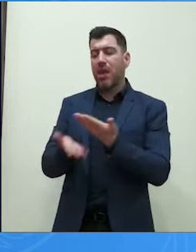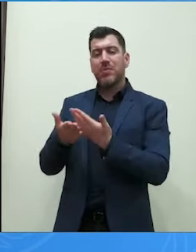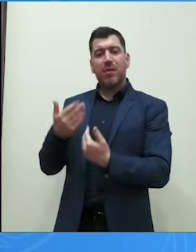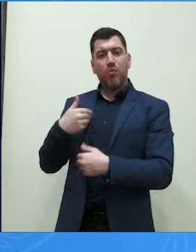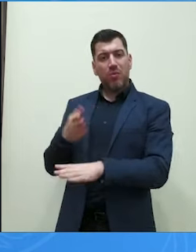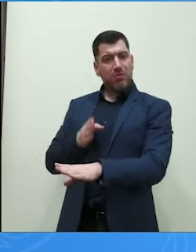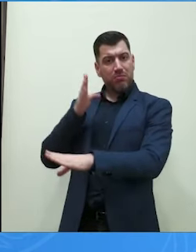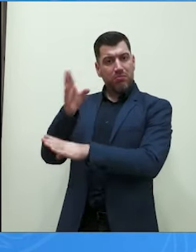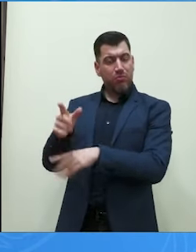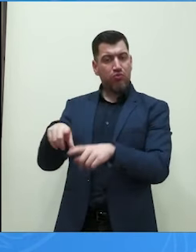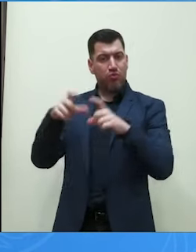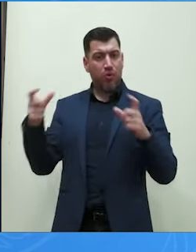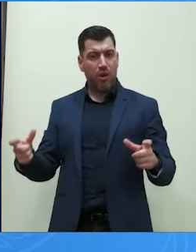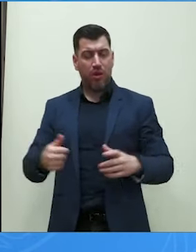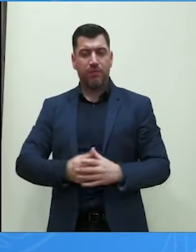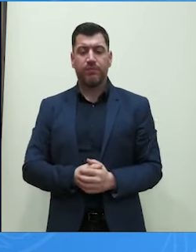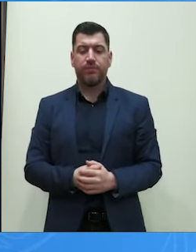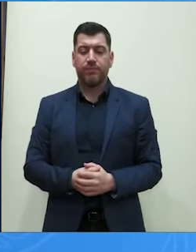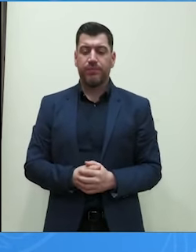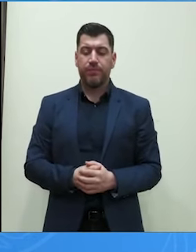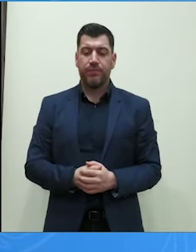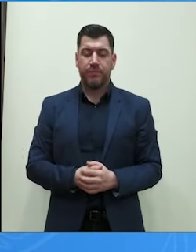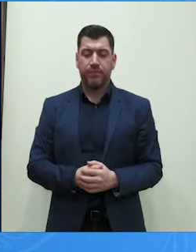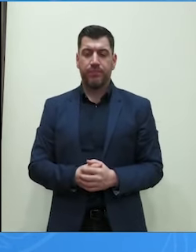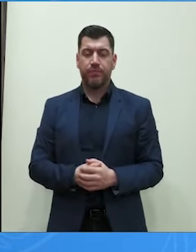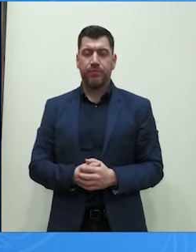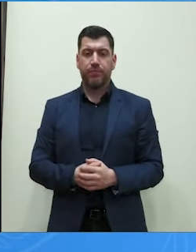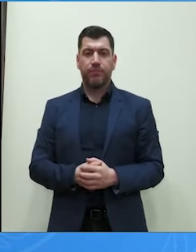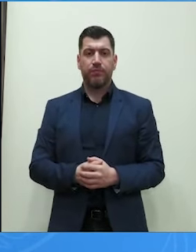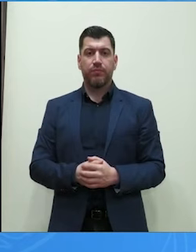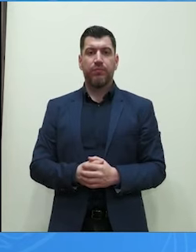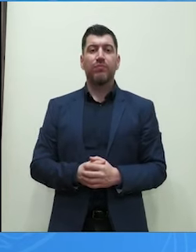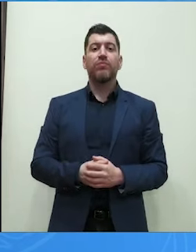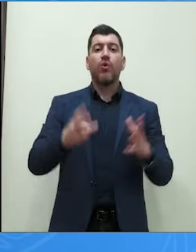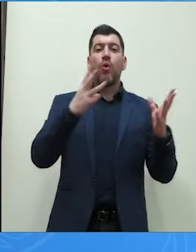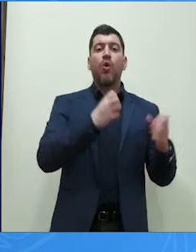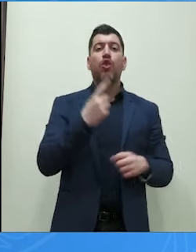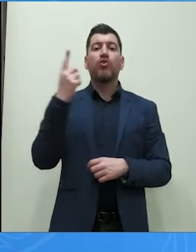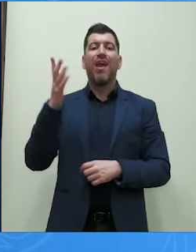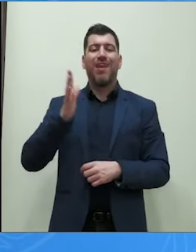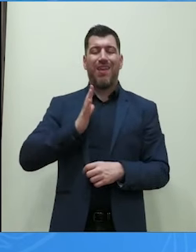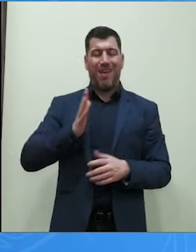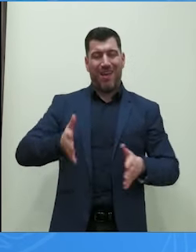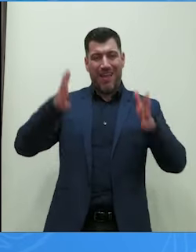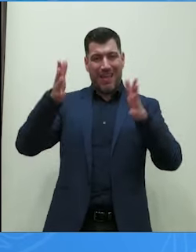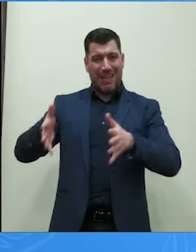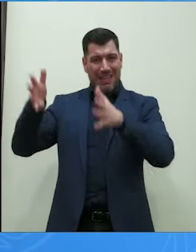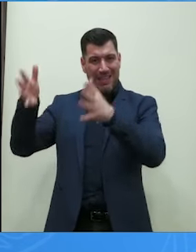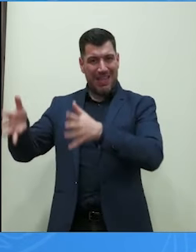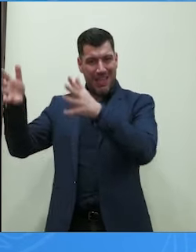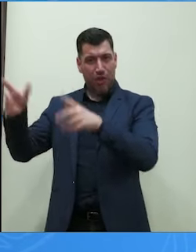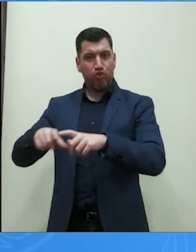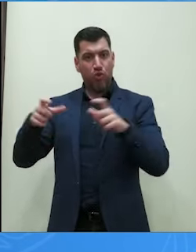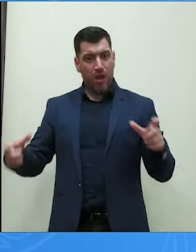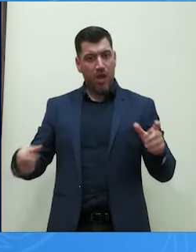σχολεία, οι εκπρόσωποι της Λαϊκής Εισπύρωσης. Αυτά τα 81 κτίρια που περιλαμβάνονται στη λίστα που έχουμε δώσει και τα δώσαμε και στη